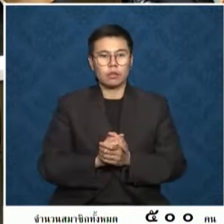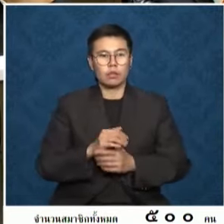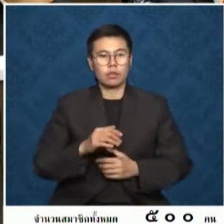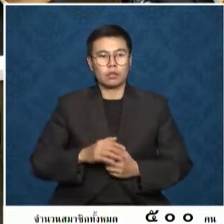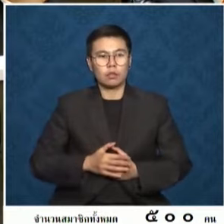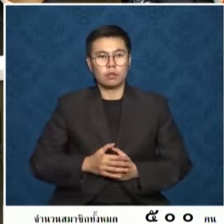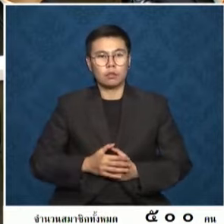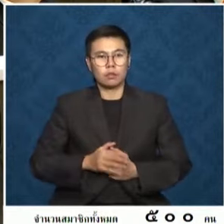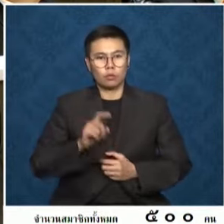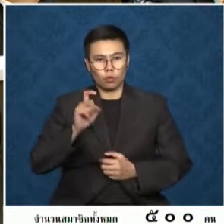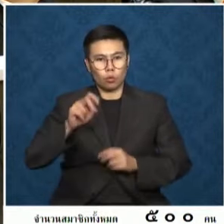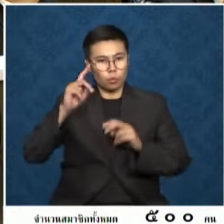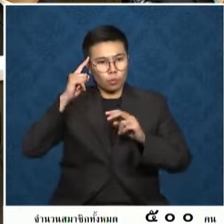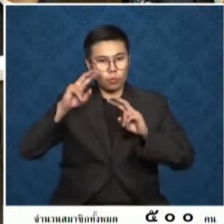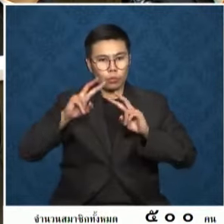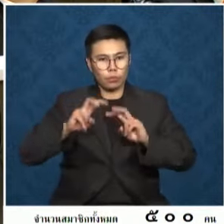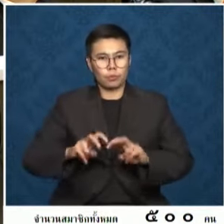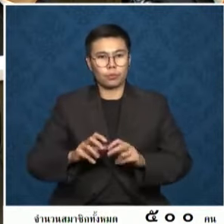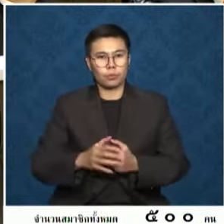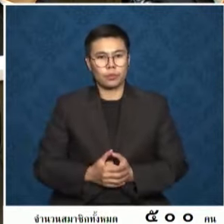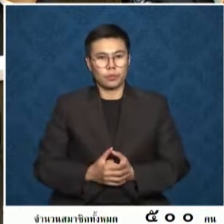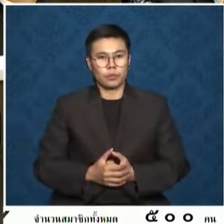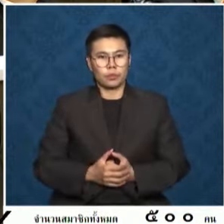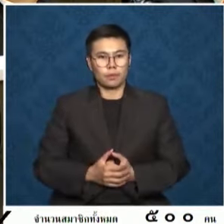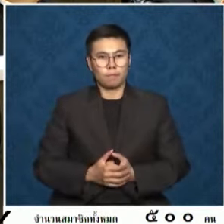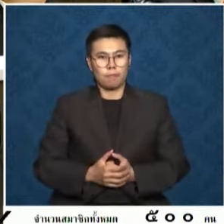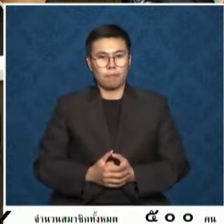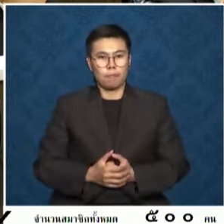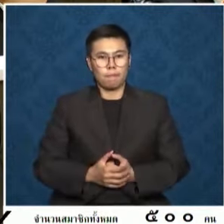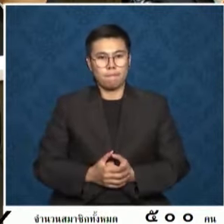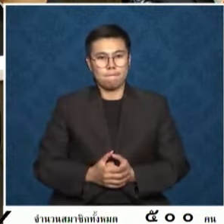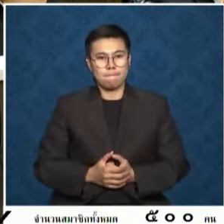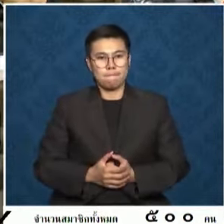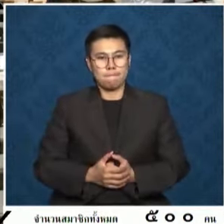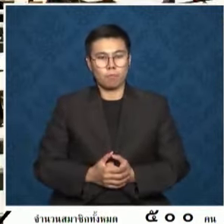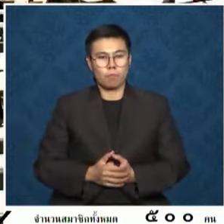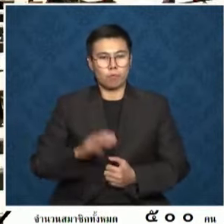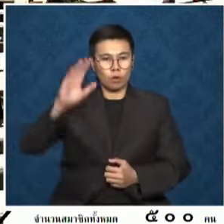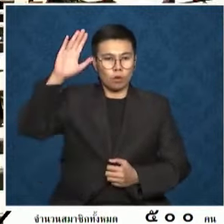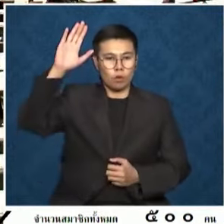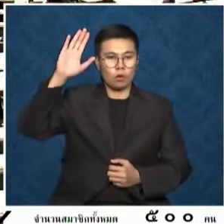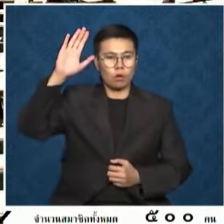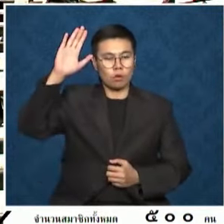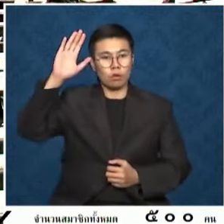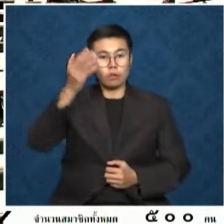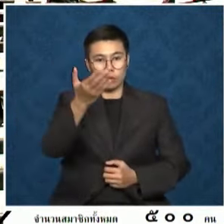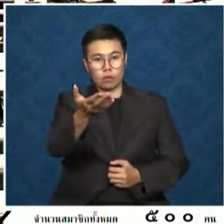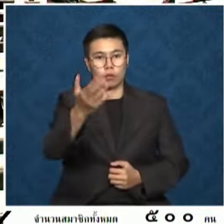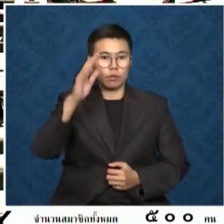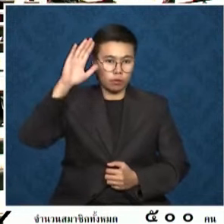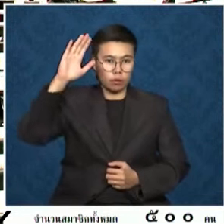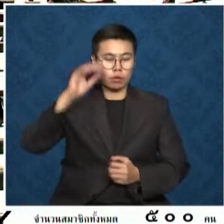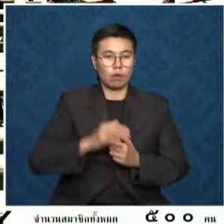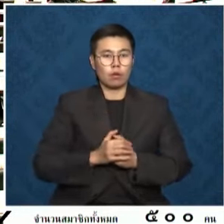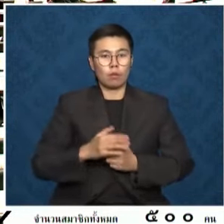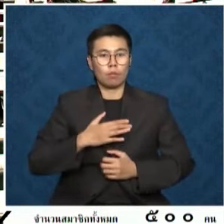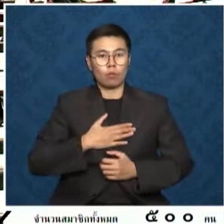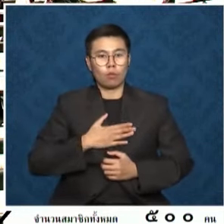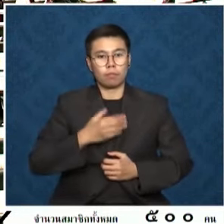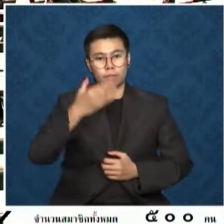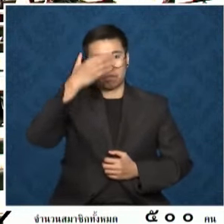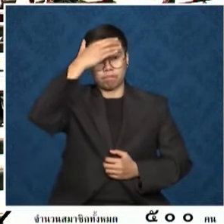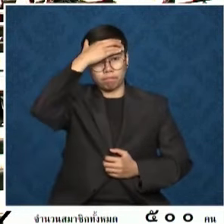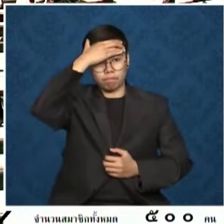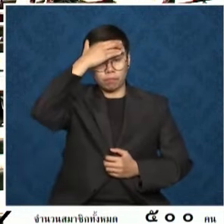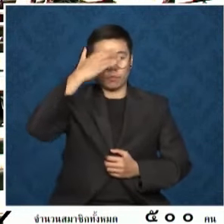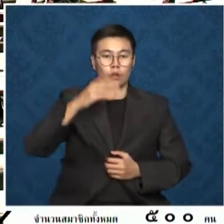ท่านประธานครับ ต่อไปครับหากมีการประท้วงเกิดขึ้นอีกครับท่านประธานขอบคุณครับ เดี๋ยวขอครับเชิญครับข้างหลังครับเชิญครับ ครับผมชาดาไทเศษสมา